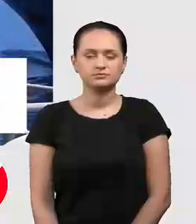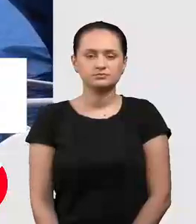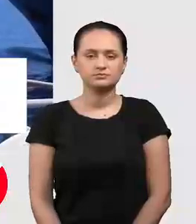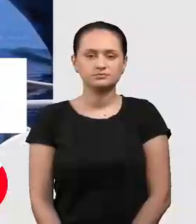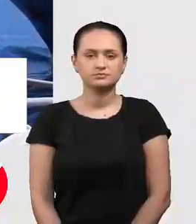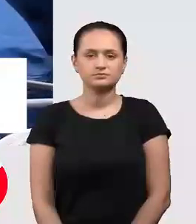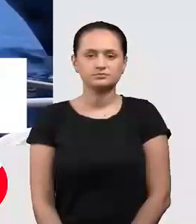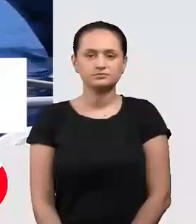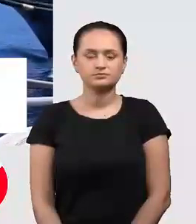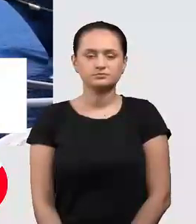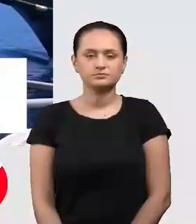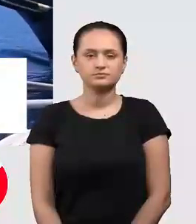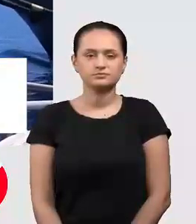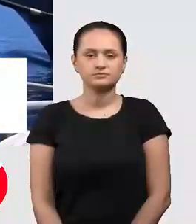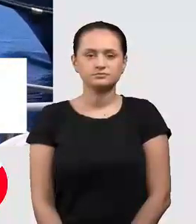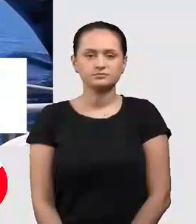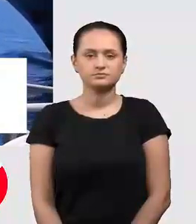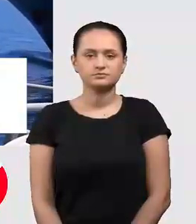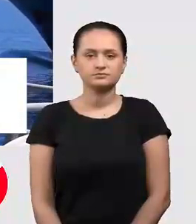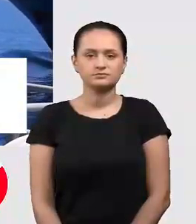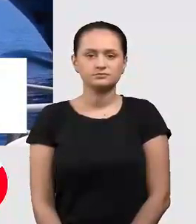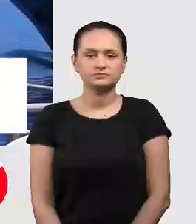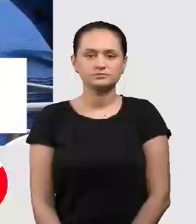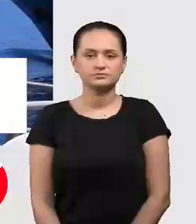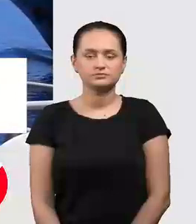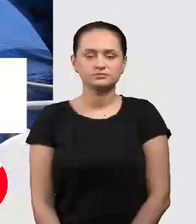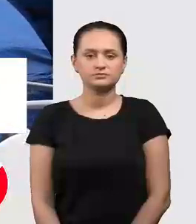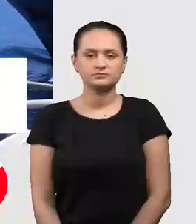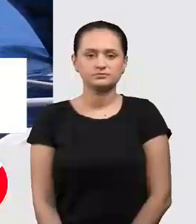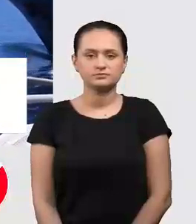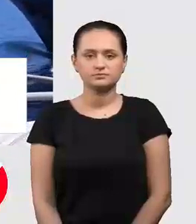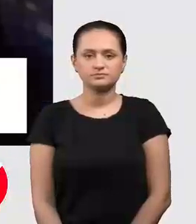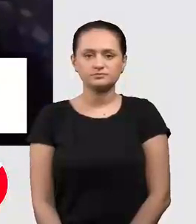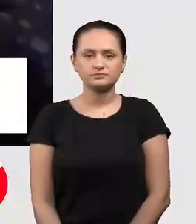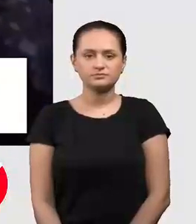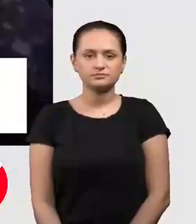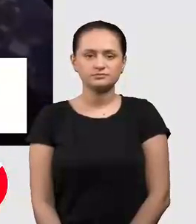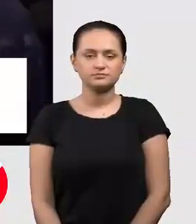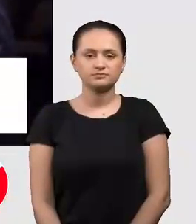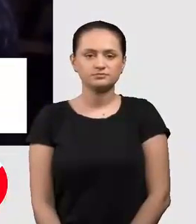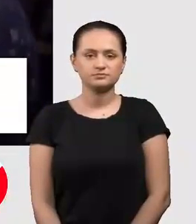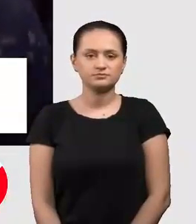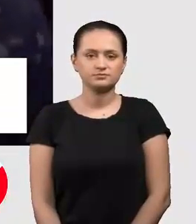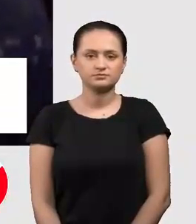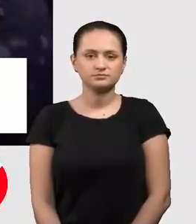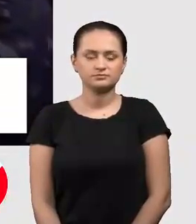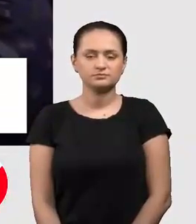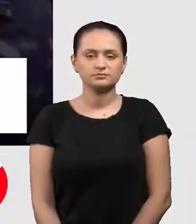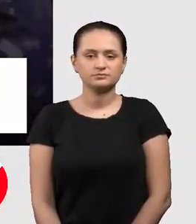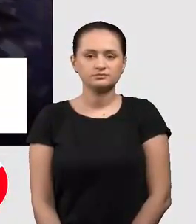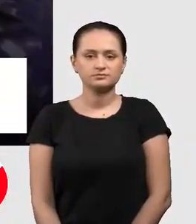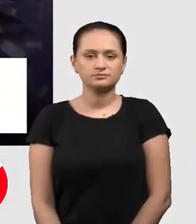Acest exercițiu este foarte important deoarece în România sunt forțe terestre, atât grupul NATO de